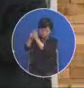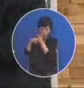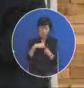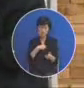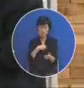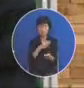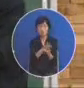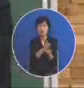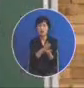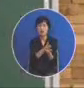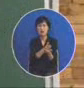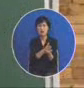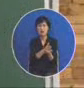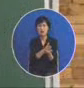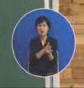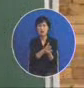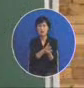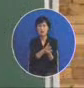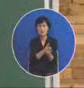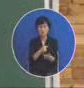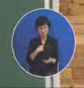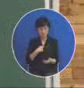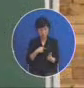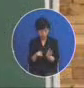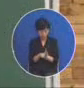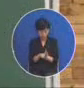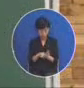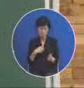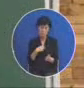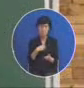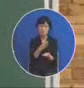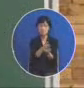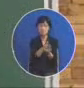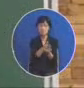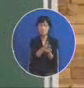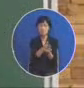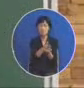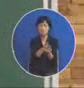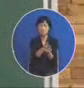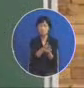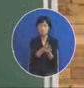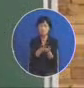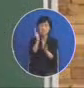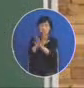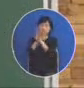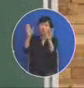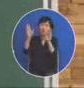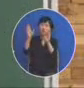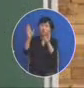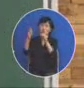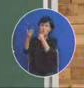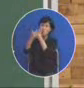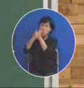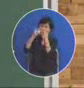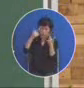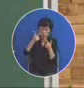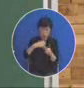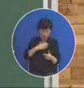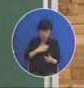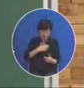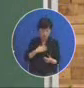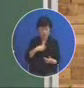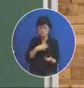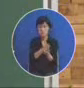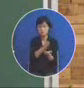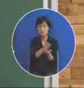마라. And he said something important. He said, "Trust in God." 나를 믿으니 근심하지 마라. Trust in me. Do not let your hearts be troubled. You have the background